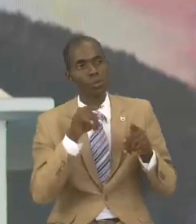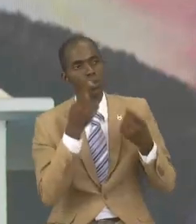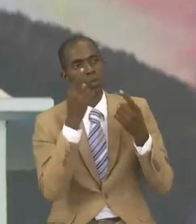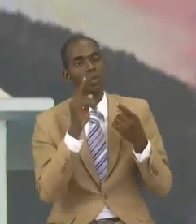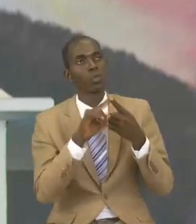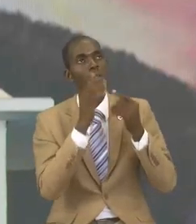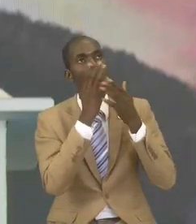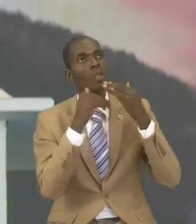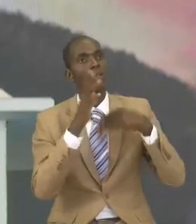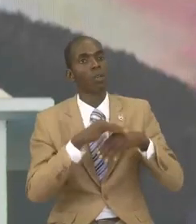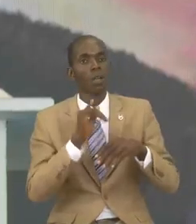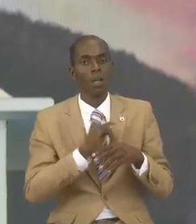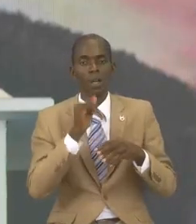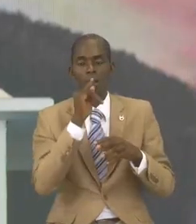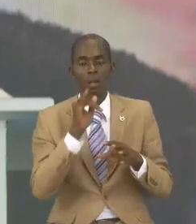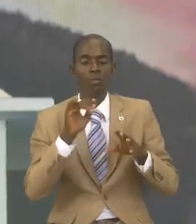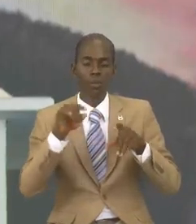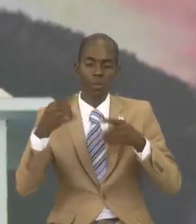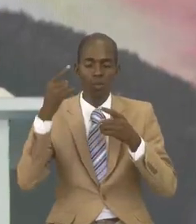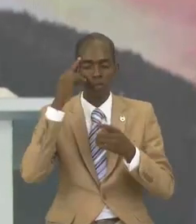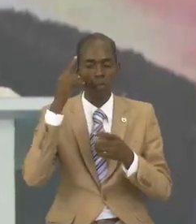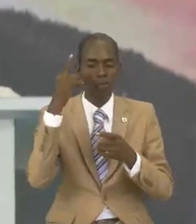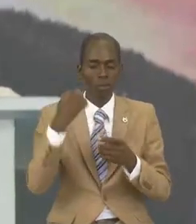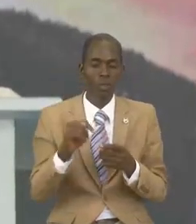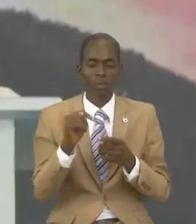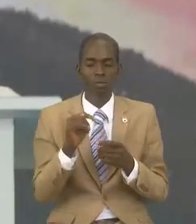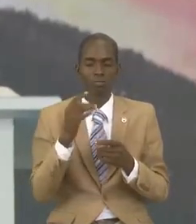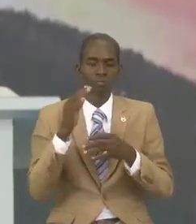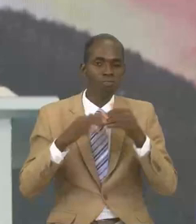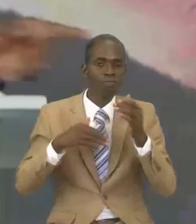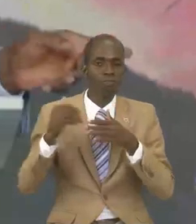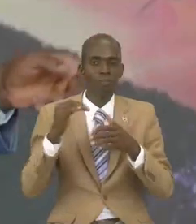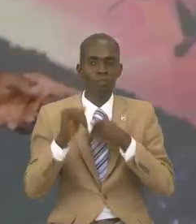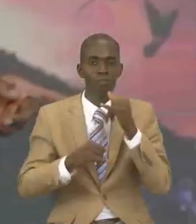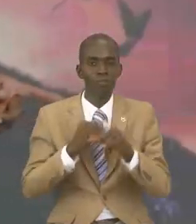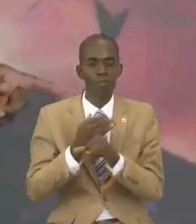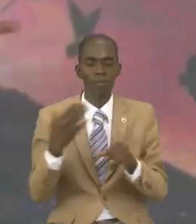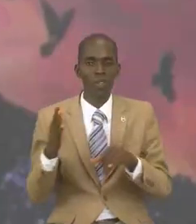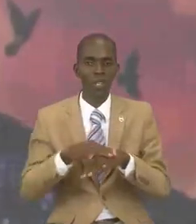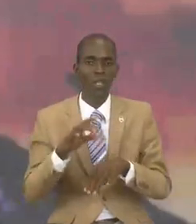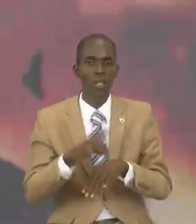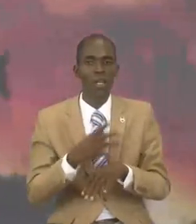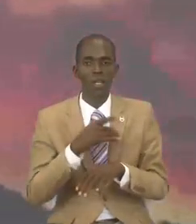vais à la gloire. Je suis en route pour les mansions en haut. Et chaque fois,